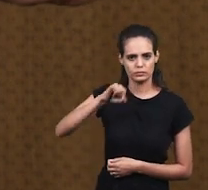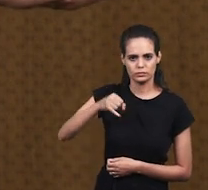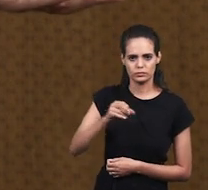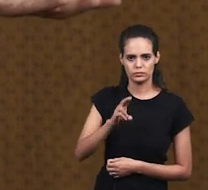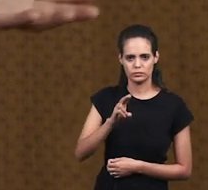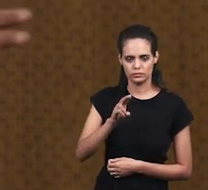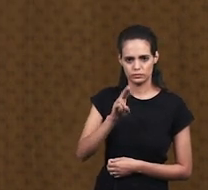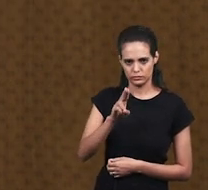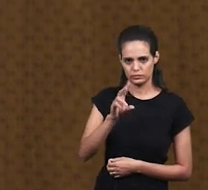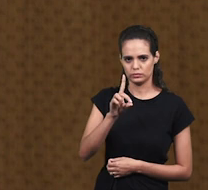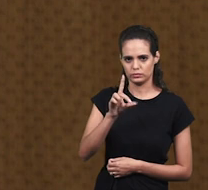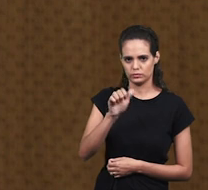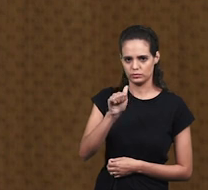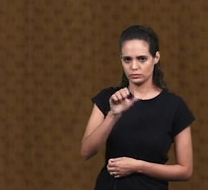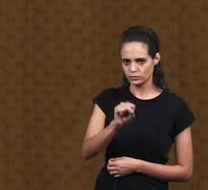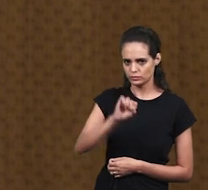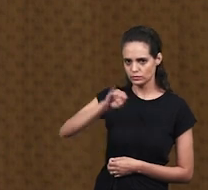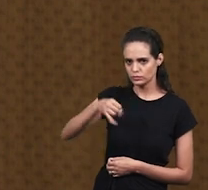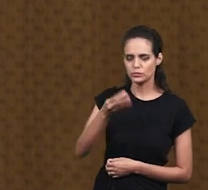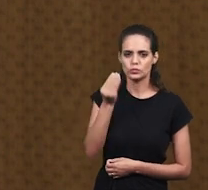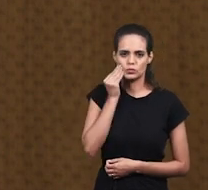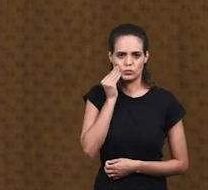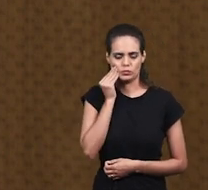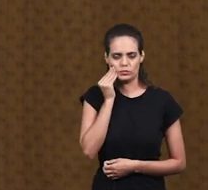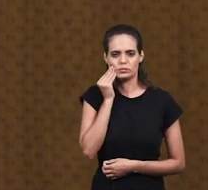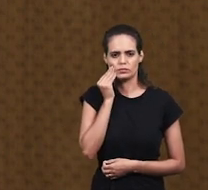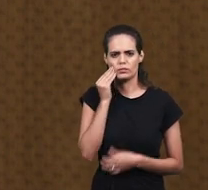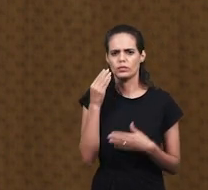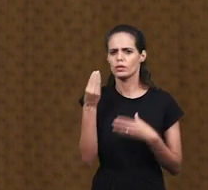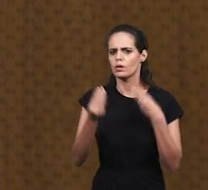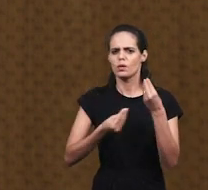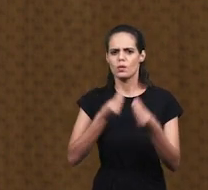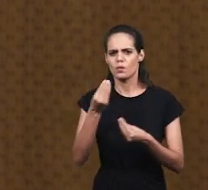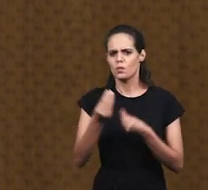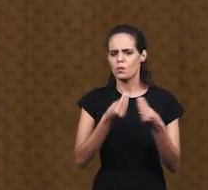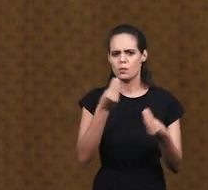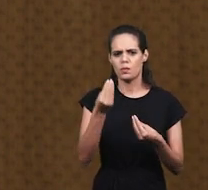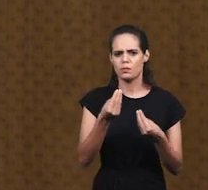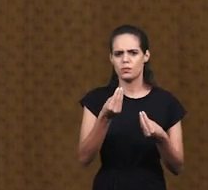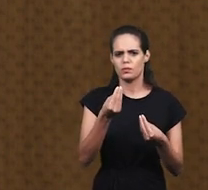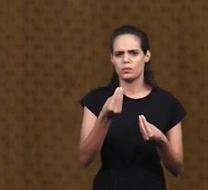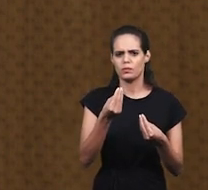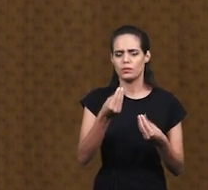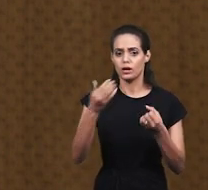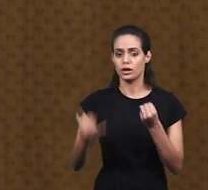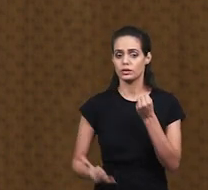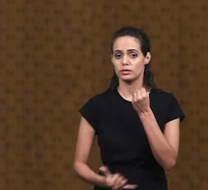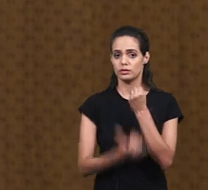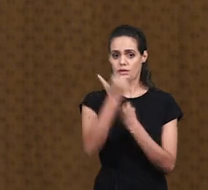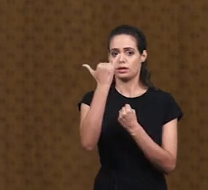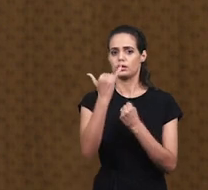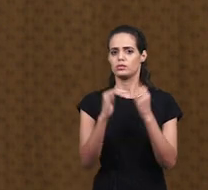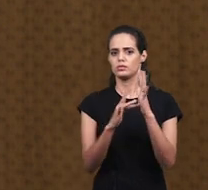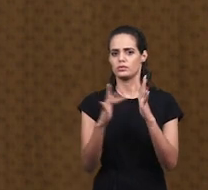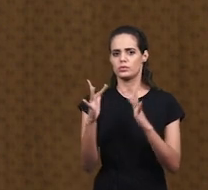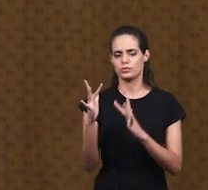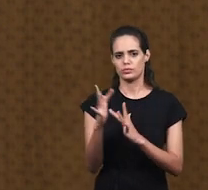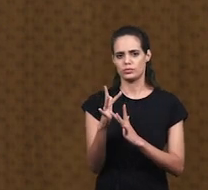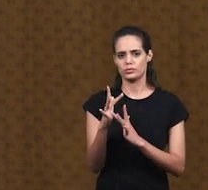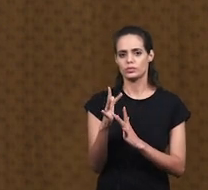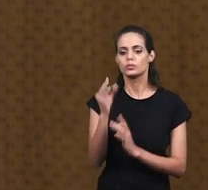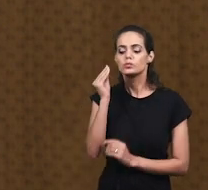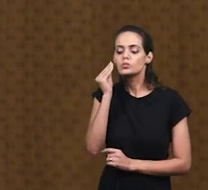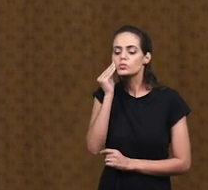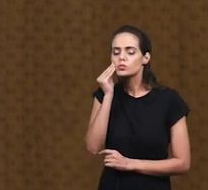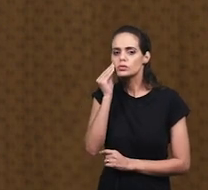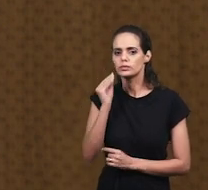D'une manière très intéressante. Judas, il a trahi Jésus avec un baiser.